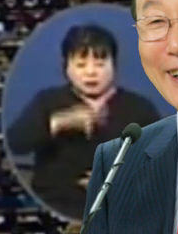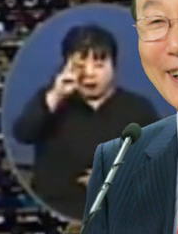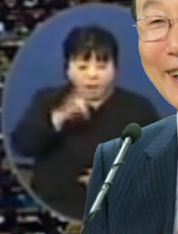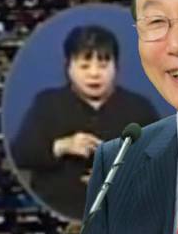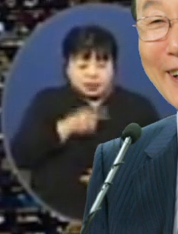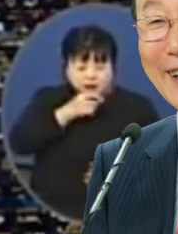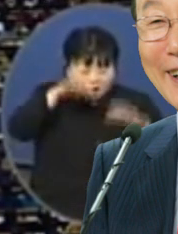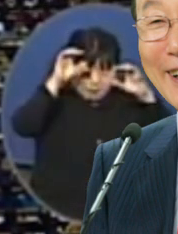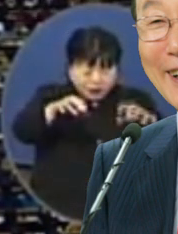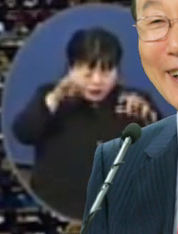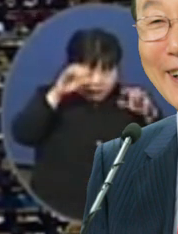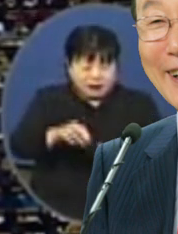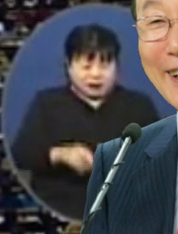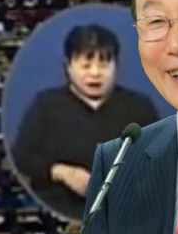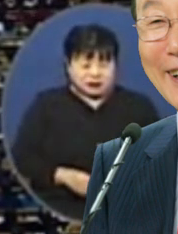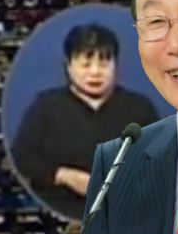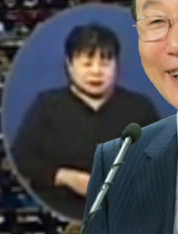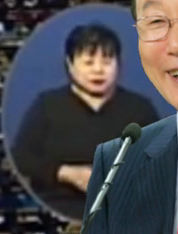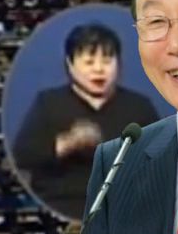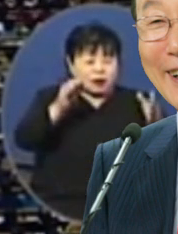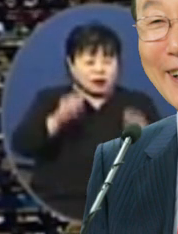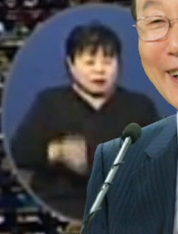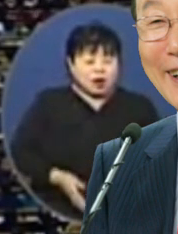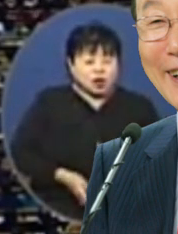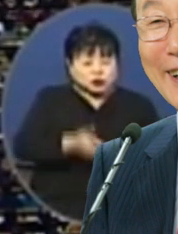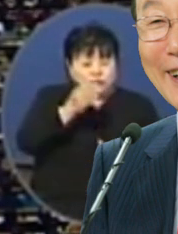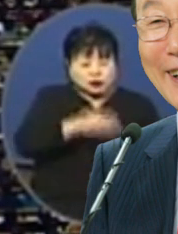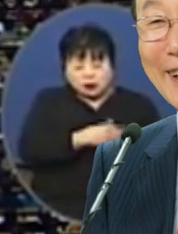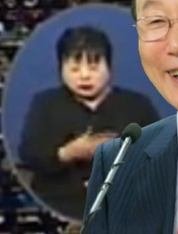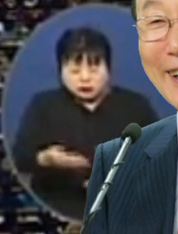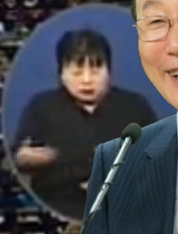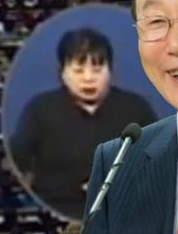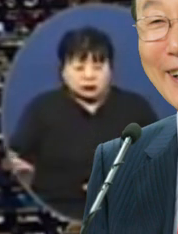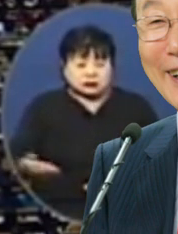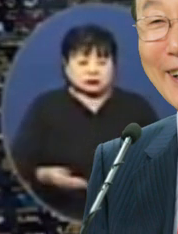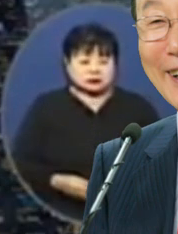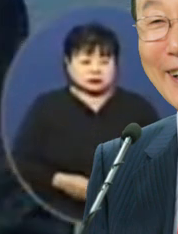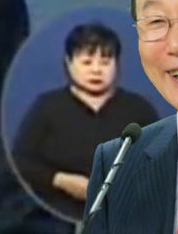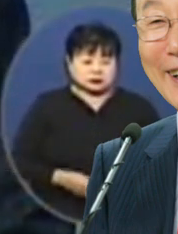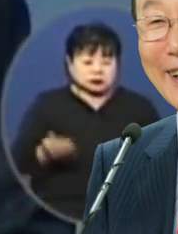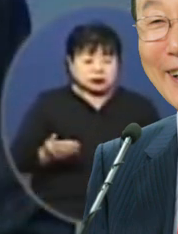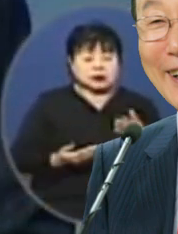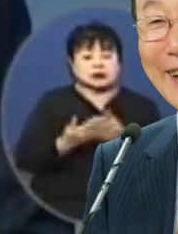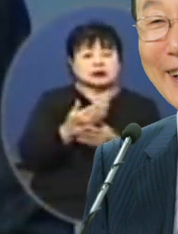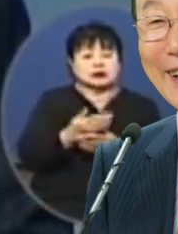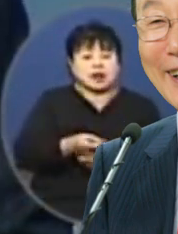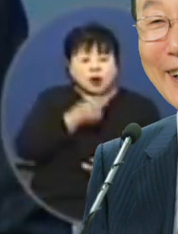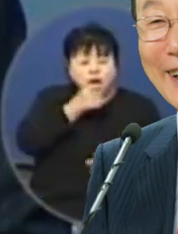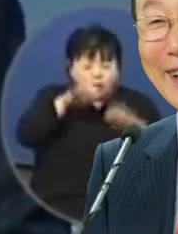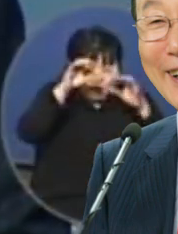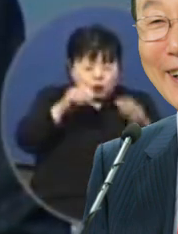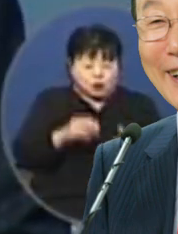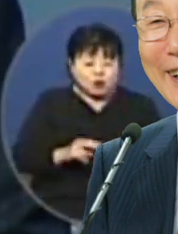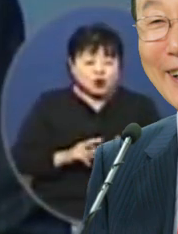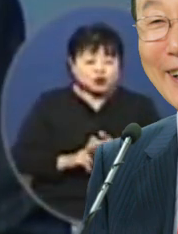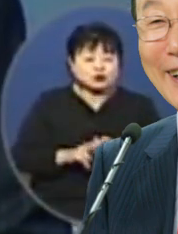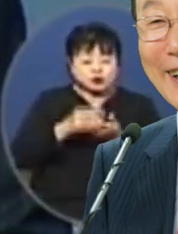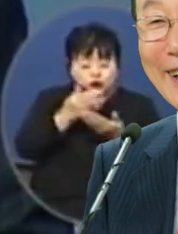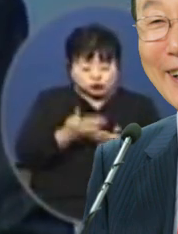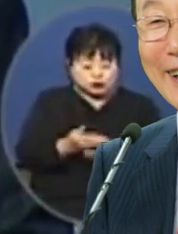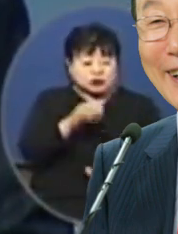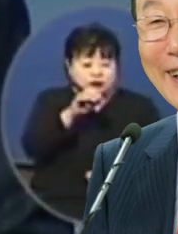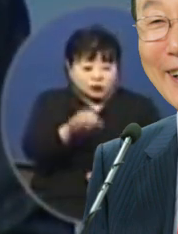비가 쏟아져서 댐이 터지고 도시가 떠내려가는 그런 일이 있습니다. 폭우를 가리우는 것이 되는